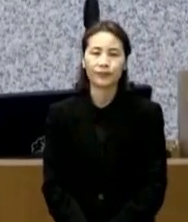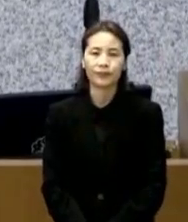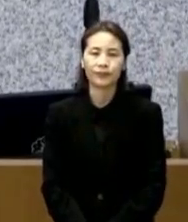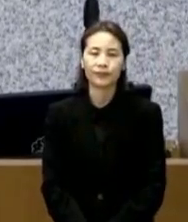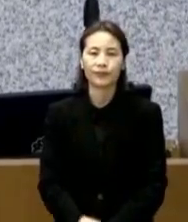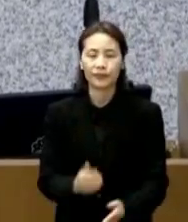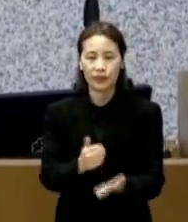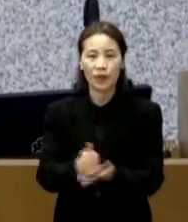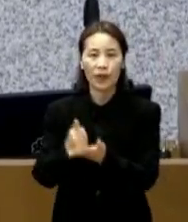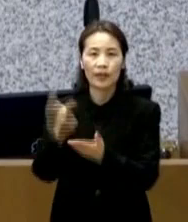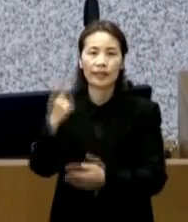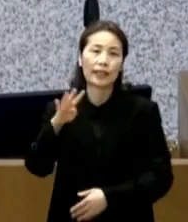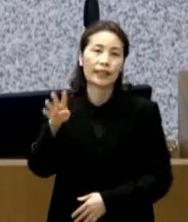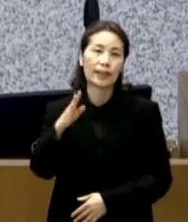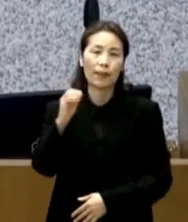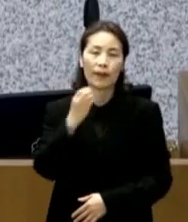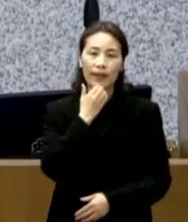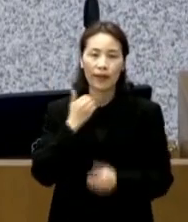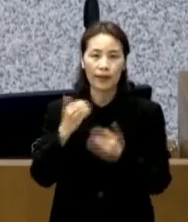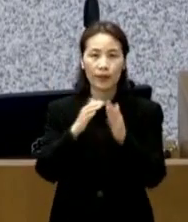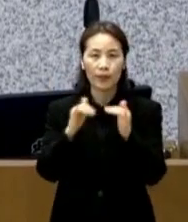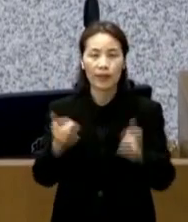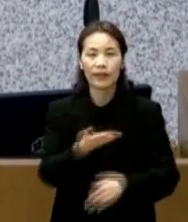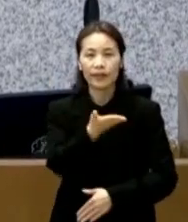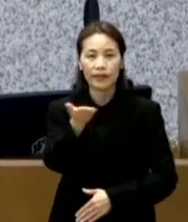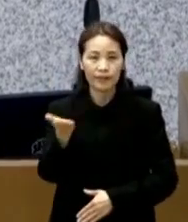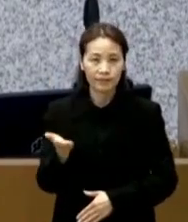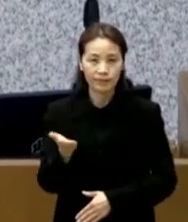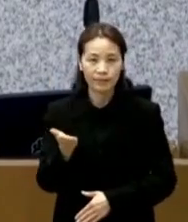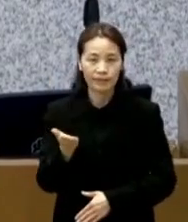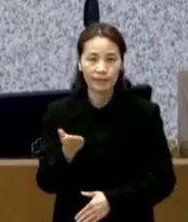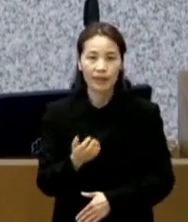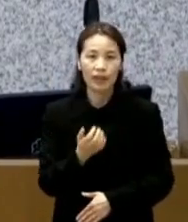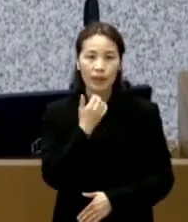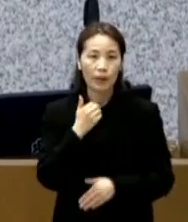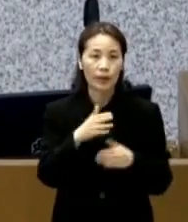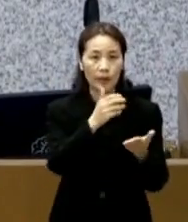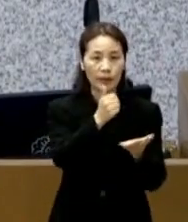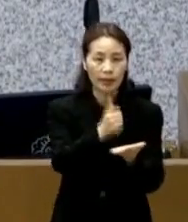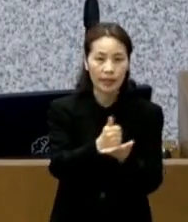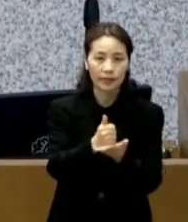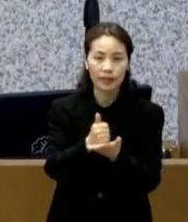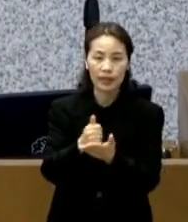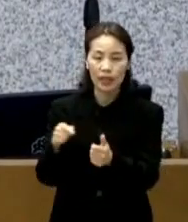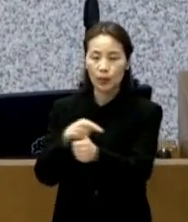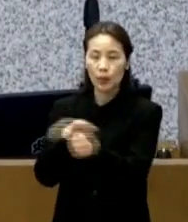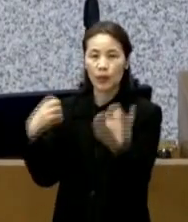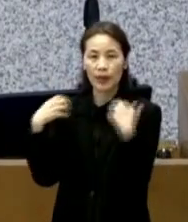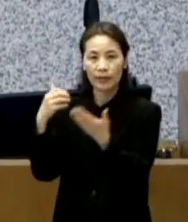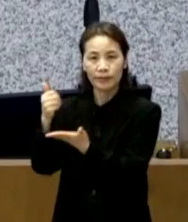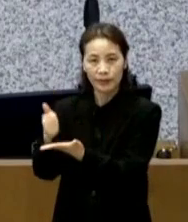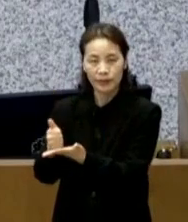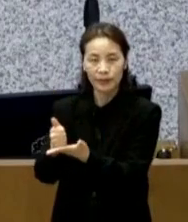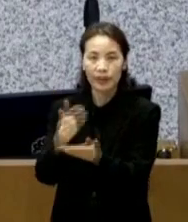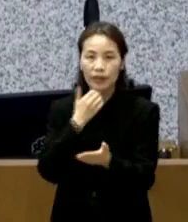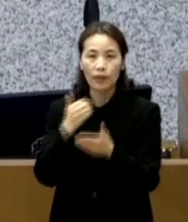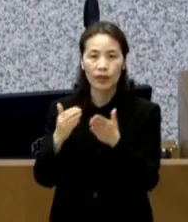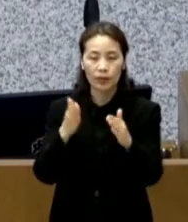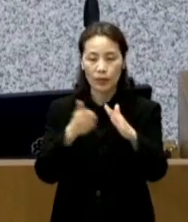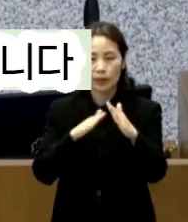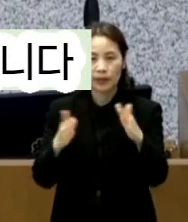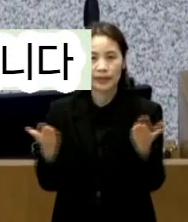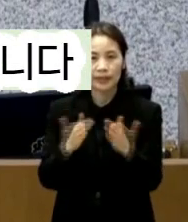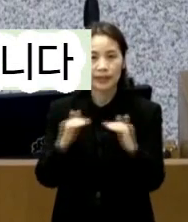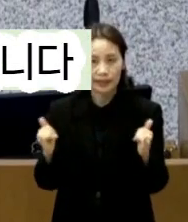네, 존경하는 1,400만 경기도민 여러분, 김동연 도지사와 임태희 교육감을 비롯한 경기도